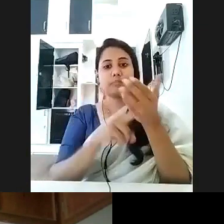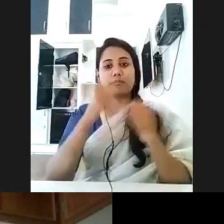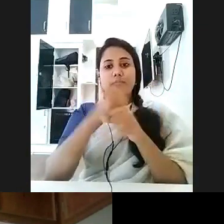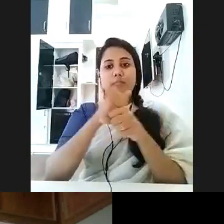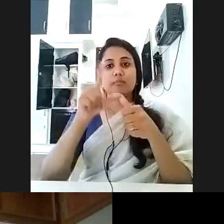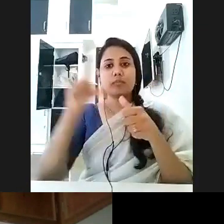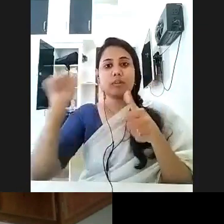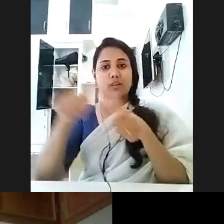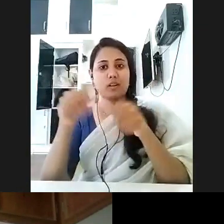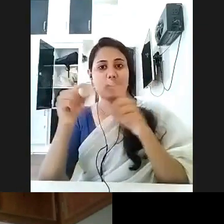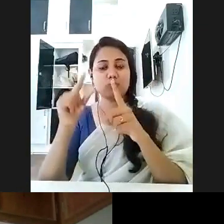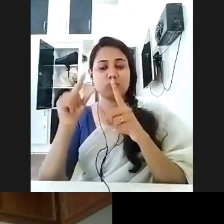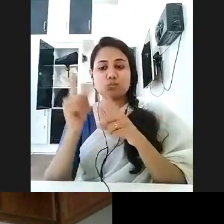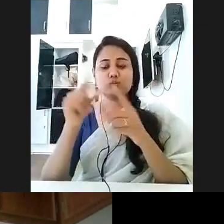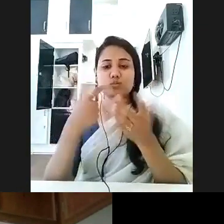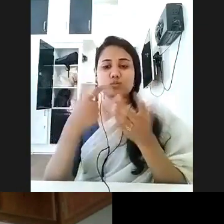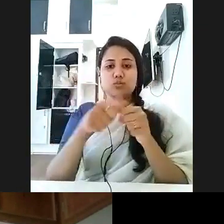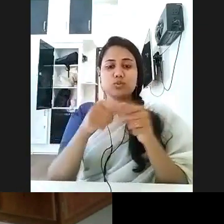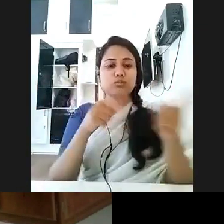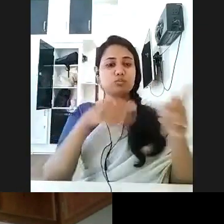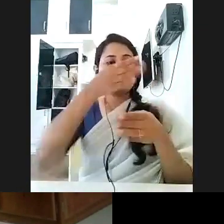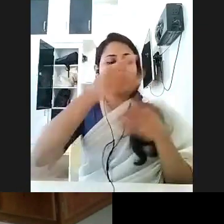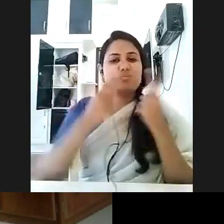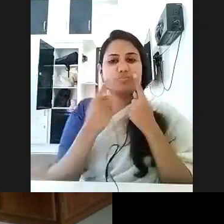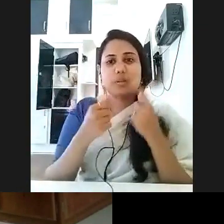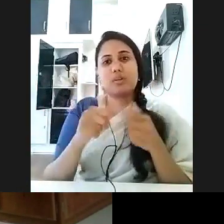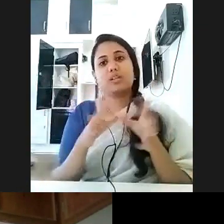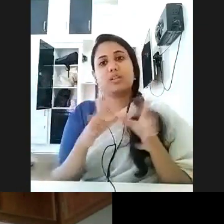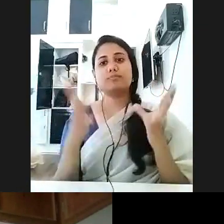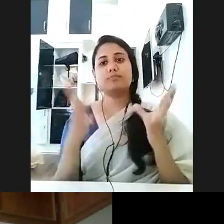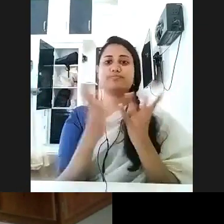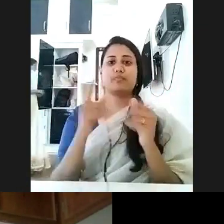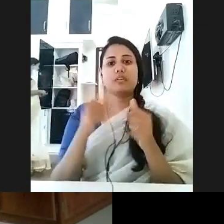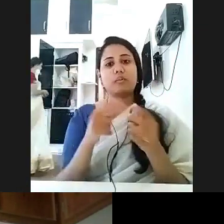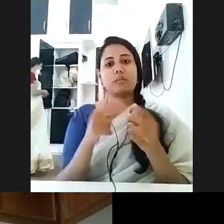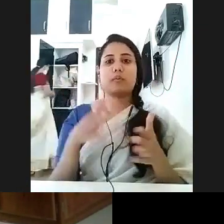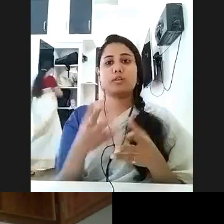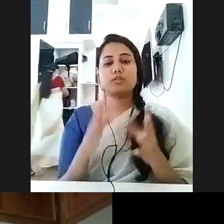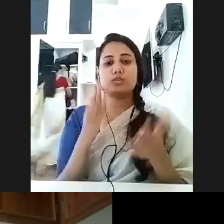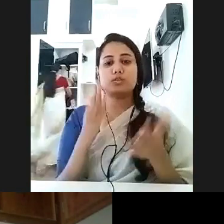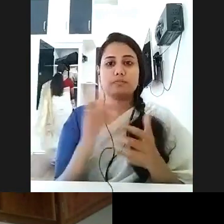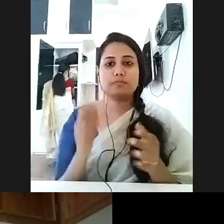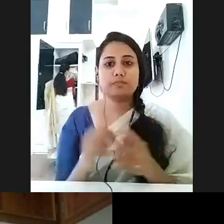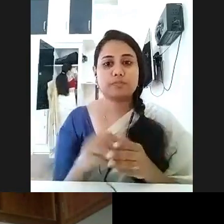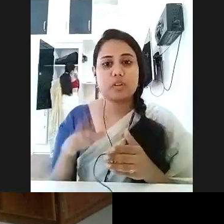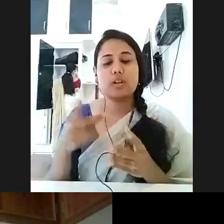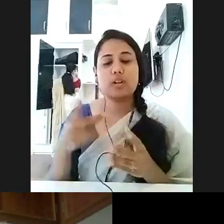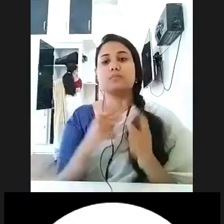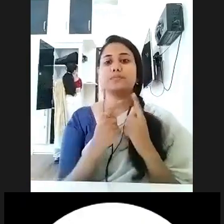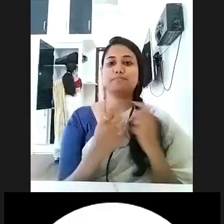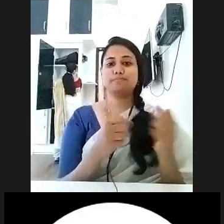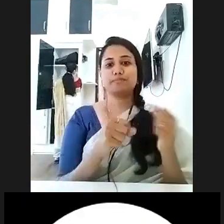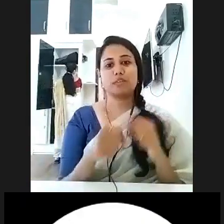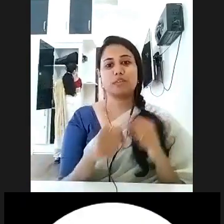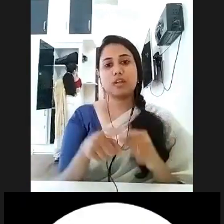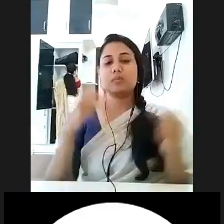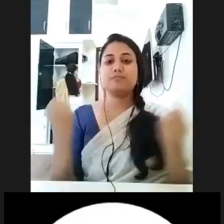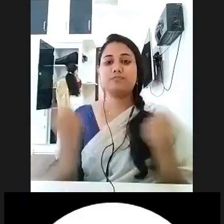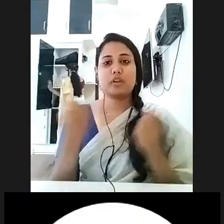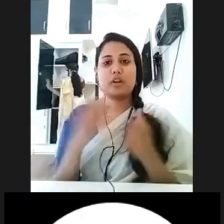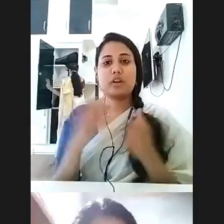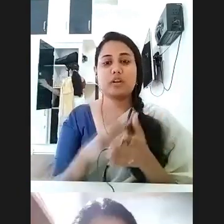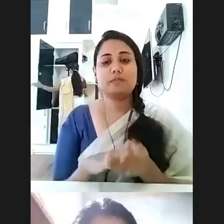അന്നേരം അതൊന്ന് ഒഴിവാക്കാൻ പറ്റും. ഓക്കെ. അപ്പൊ ഞാൻ അതിനോട് ശ്രമിക്കാം അടുത്ത നമ്പർ അനുസരിച്ച്.